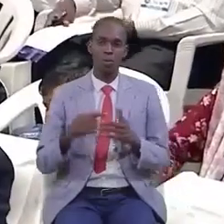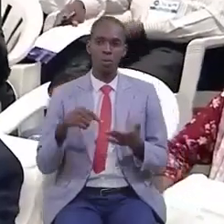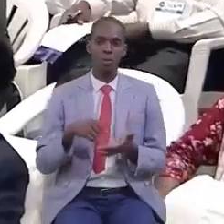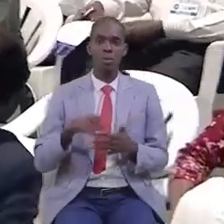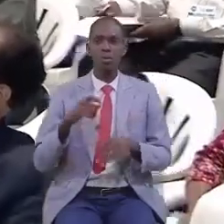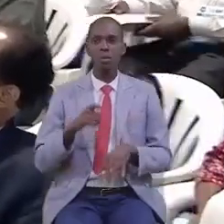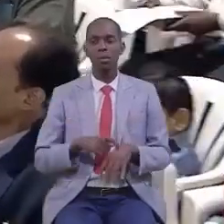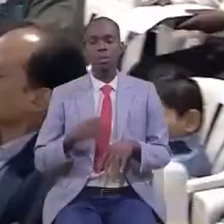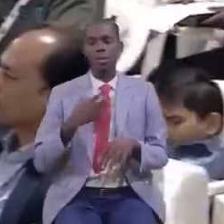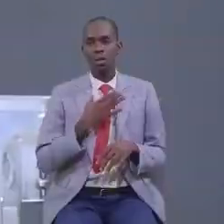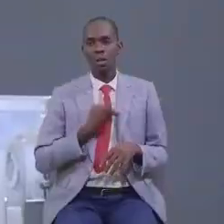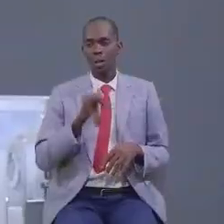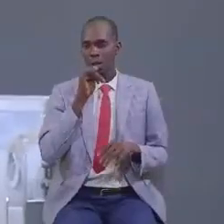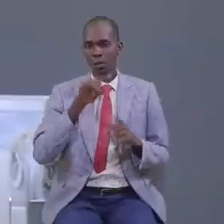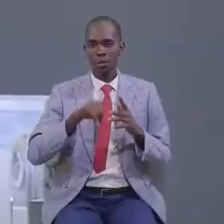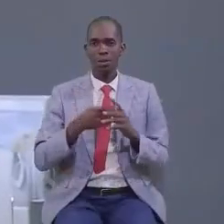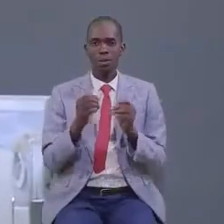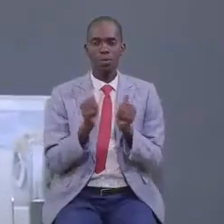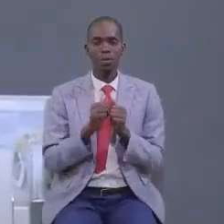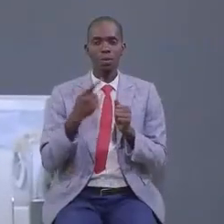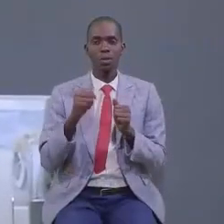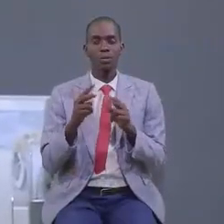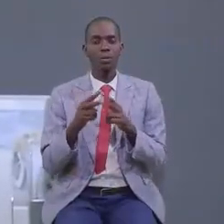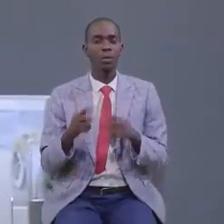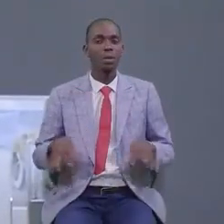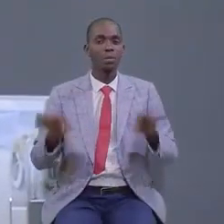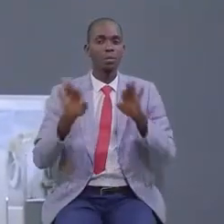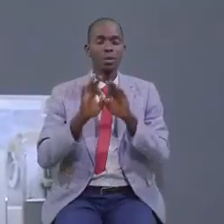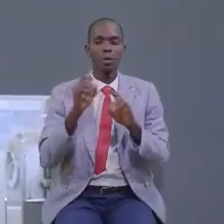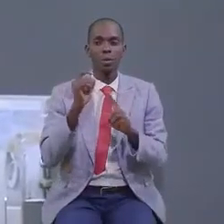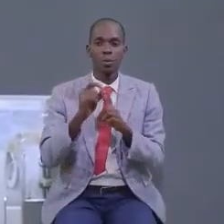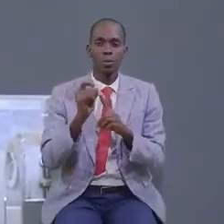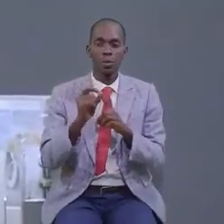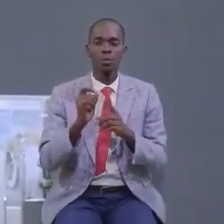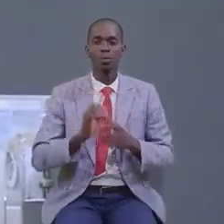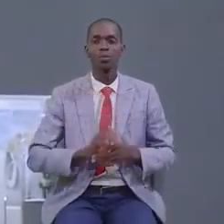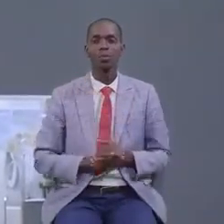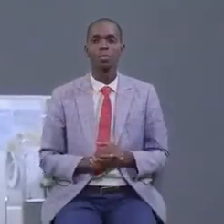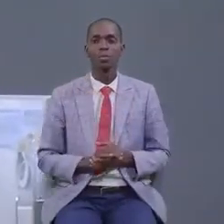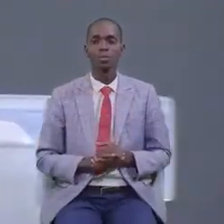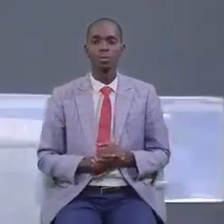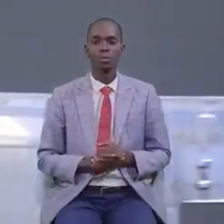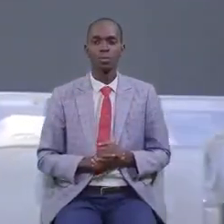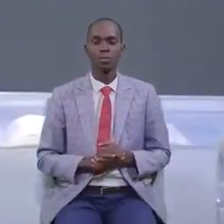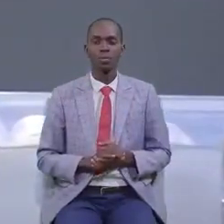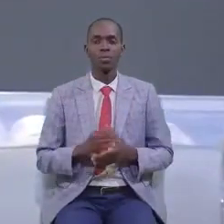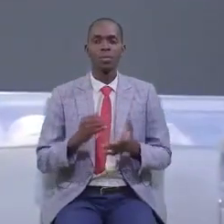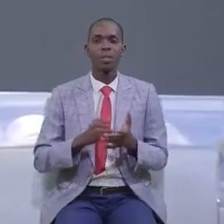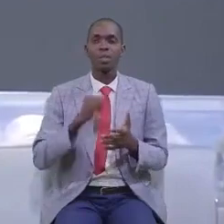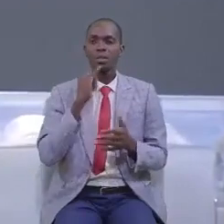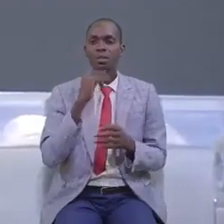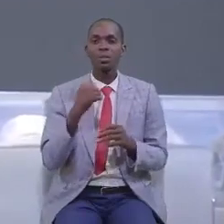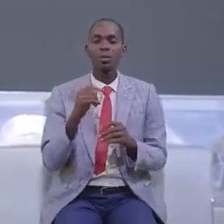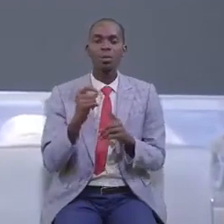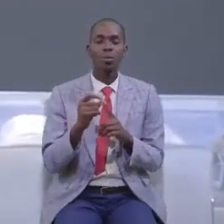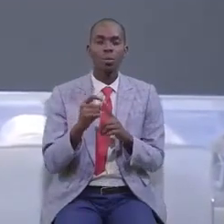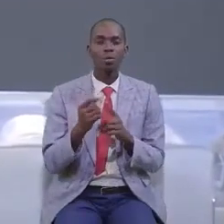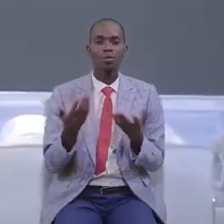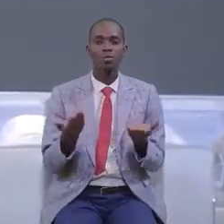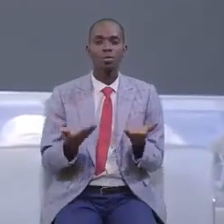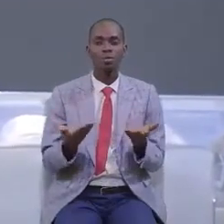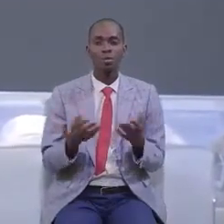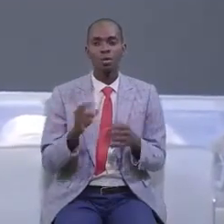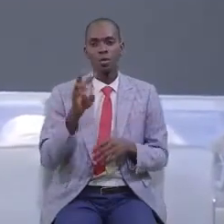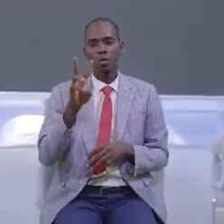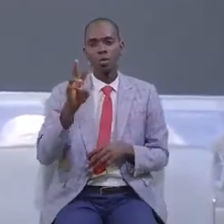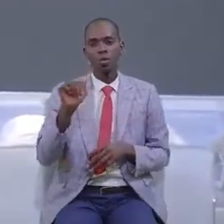I'm starting with a very important word. చాలా ప్రాముఖ్యమైన మాటతో ఆరంభిస్తున్నాను. Is a word, watch. ఆ యొక్క